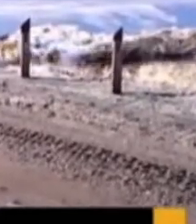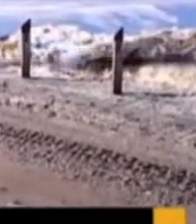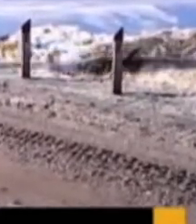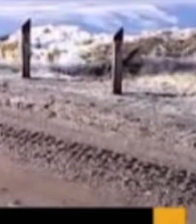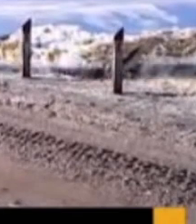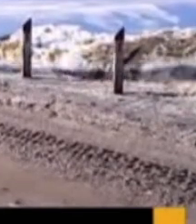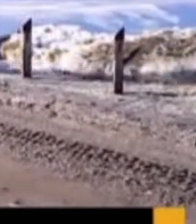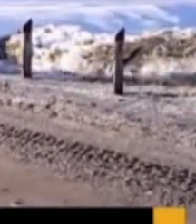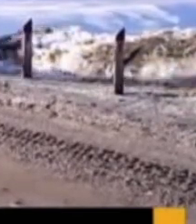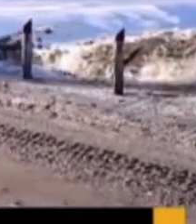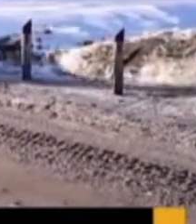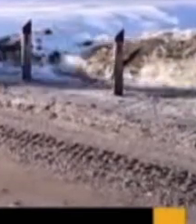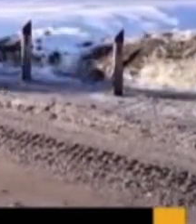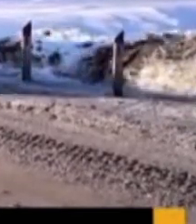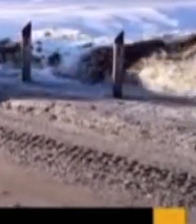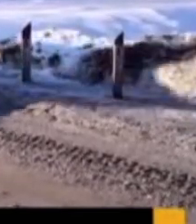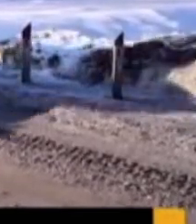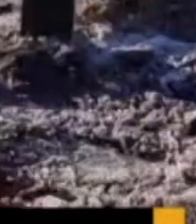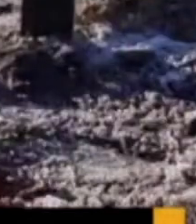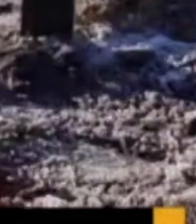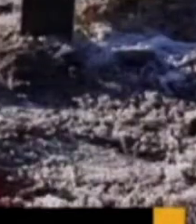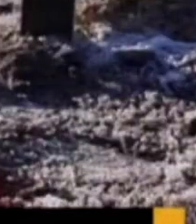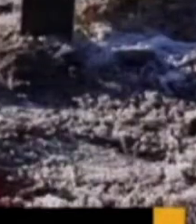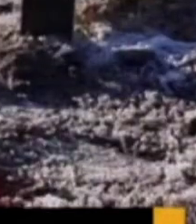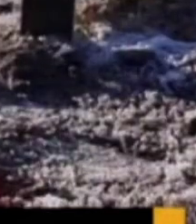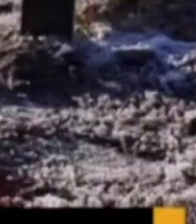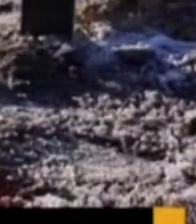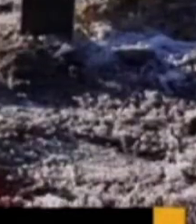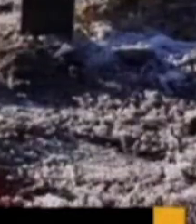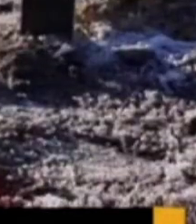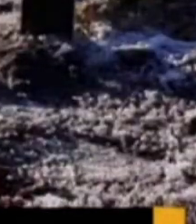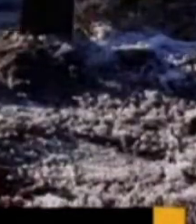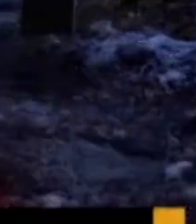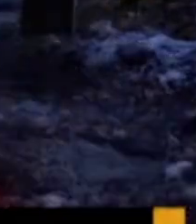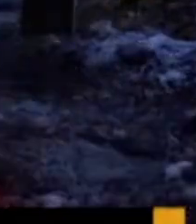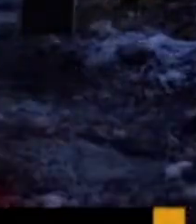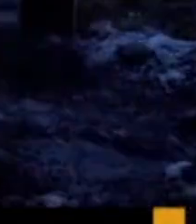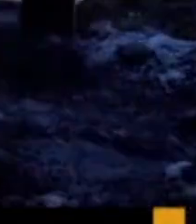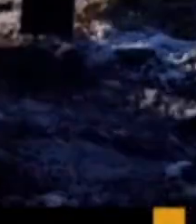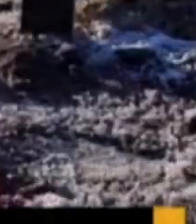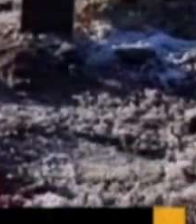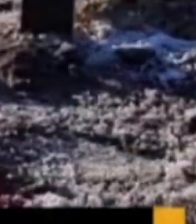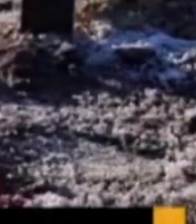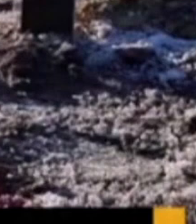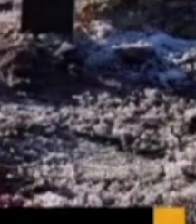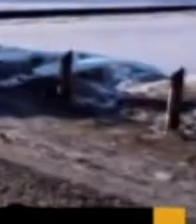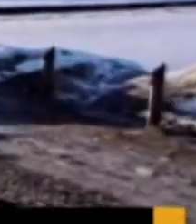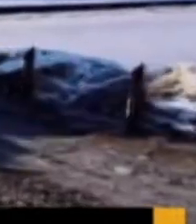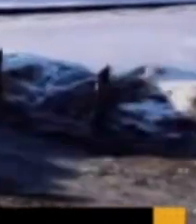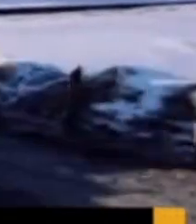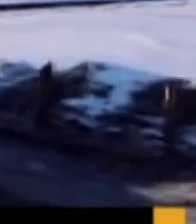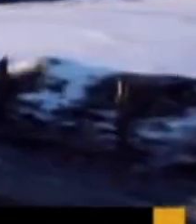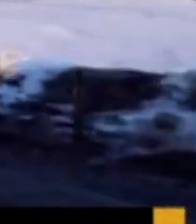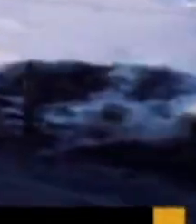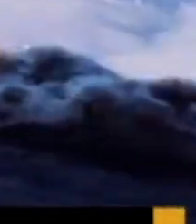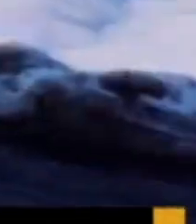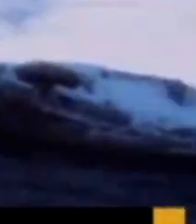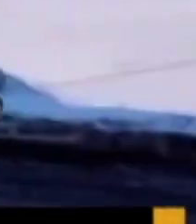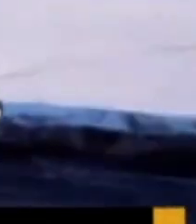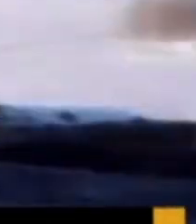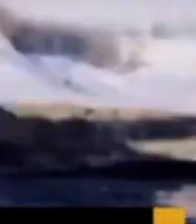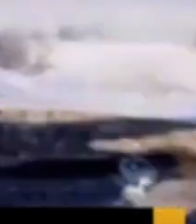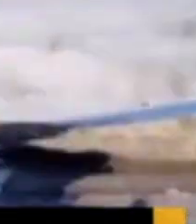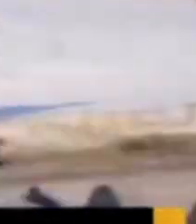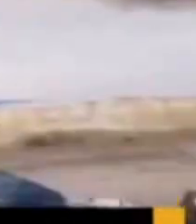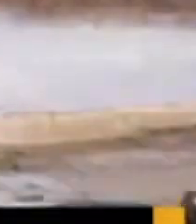retragerea parțială de la granița cu Ucraina. NATO a exprimat ceea ce a caracterizat drept un optimism precaut față de anunțul Rusiei.